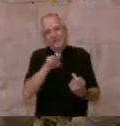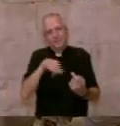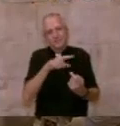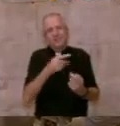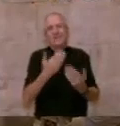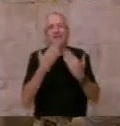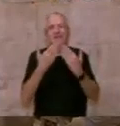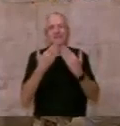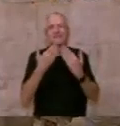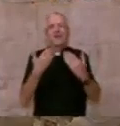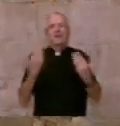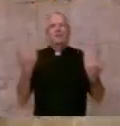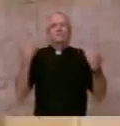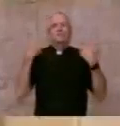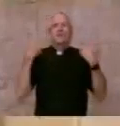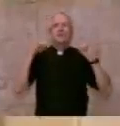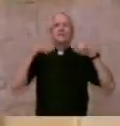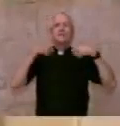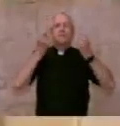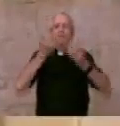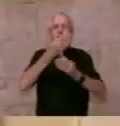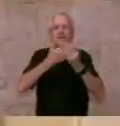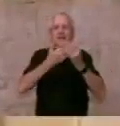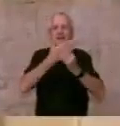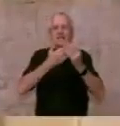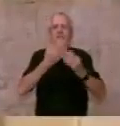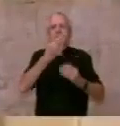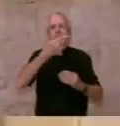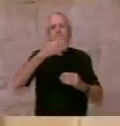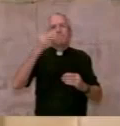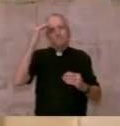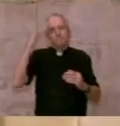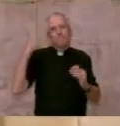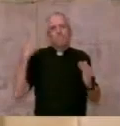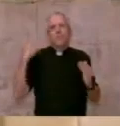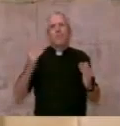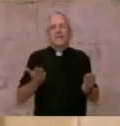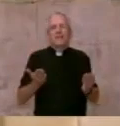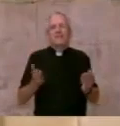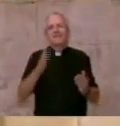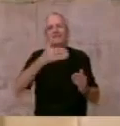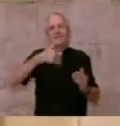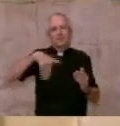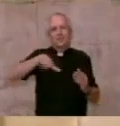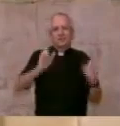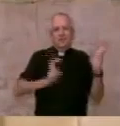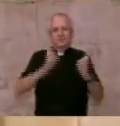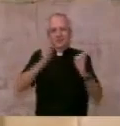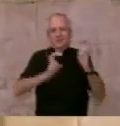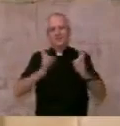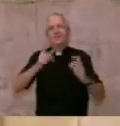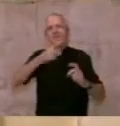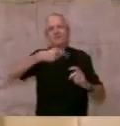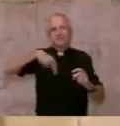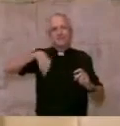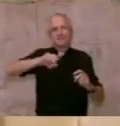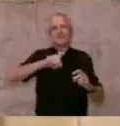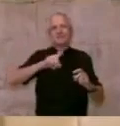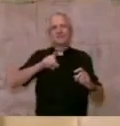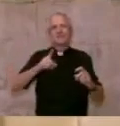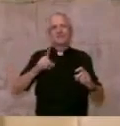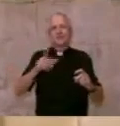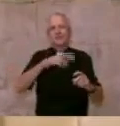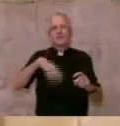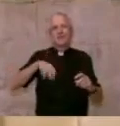pares abats de Montserrat i Poblet. Gràcies, pares abats de Montserrat i Poblet. I a tots els que sou aquí. I a tots els que estàs aquí. Els germans, a tots